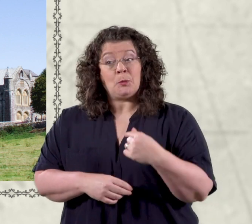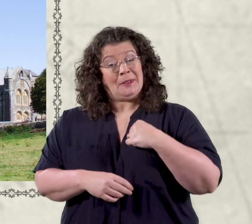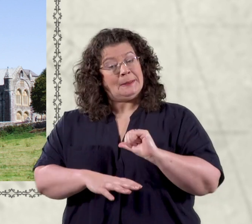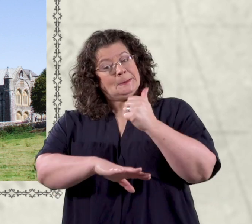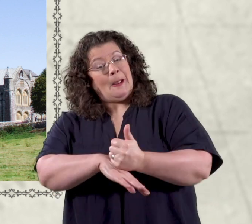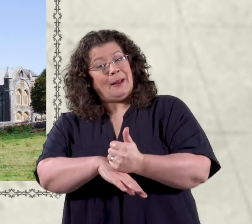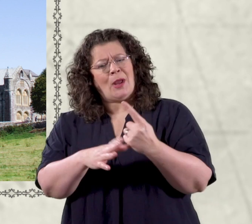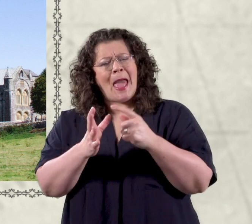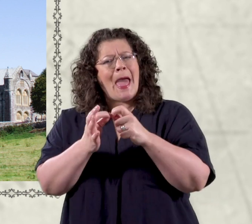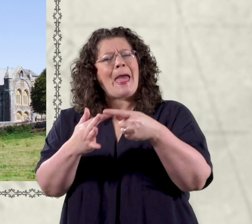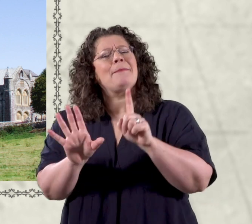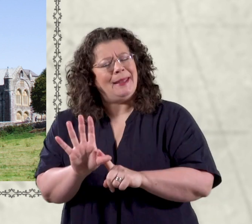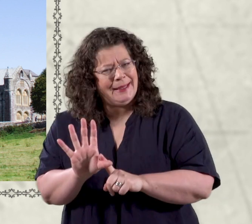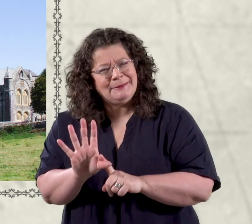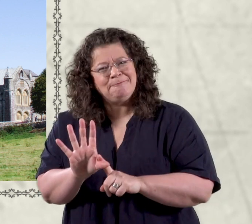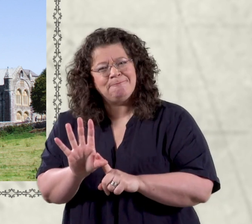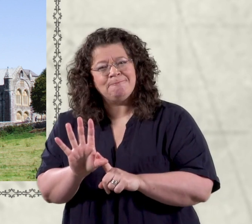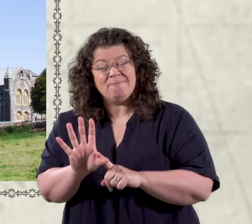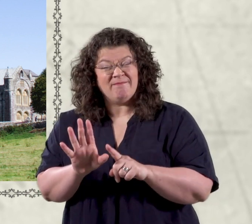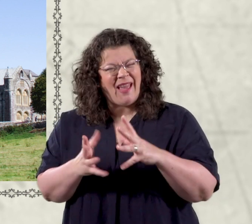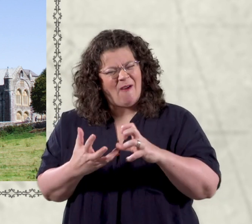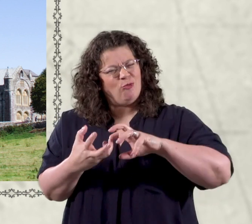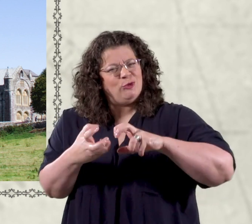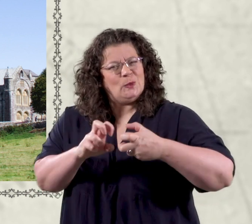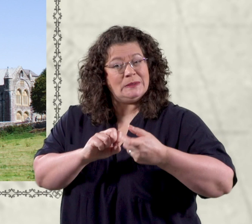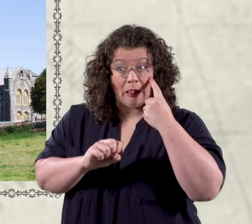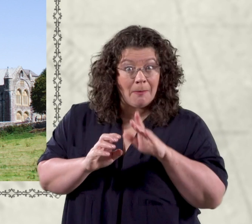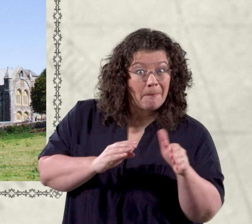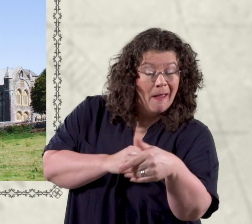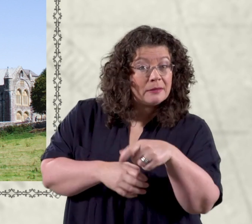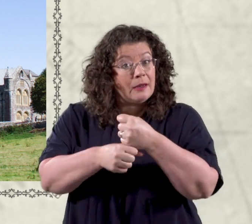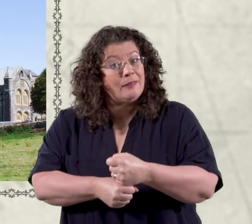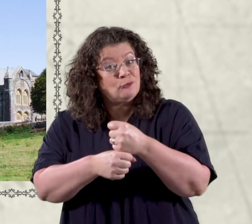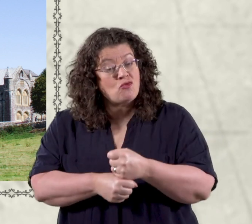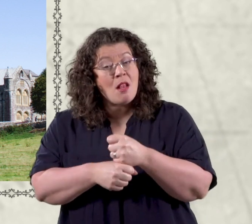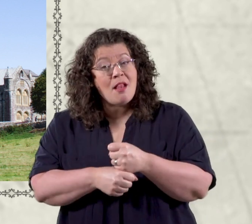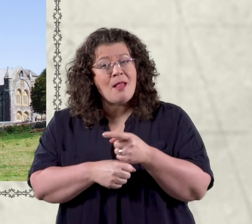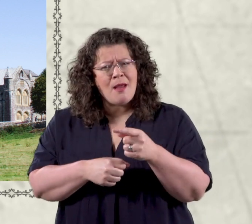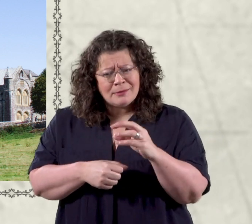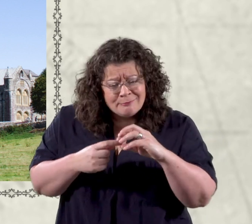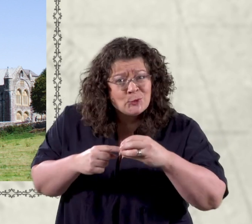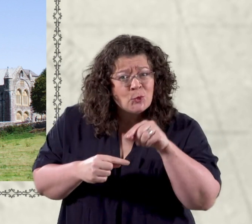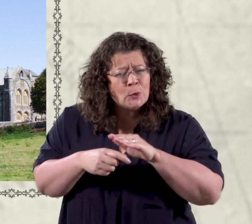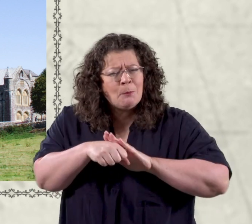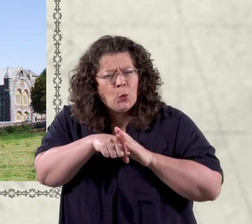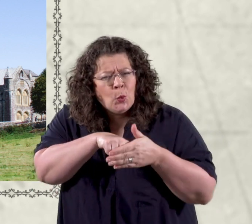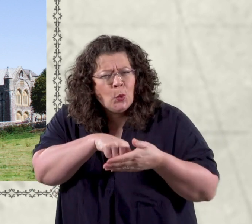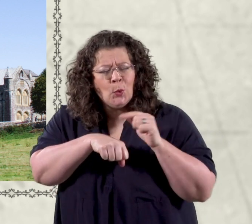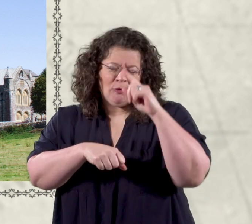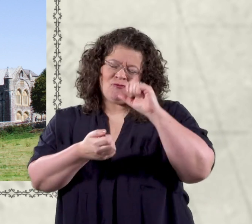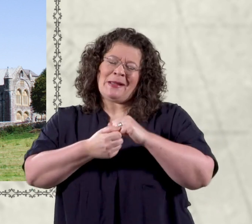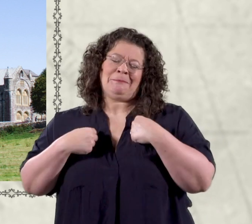gweld. A dyma garreg fach lefn i atgoffa fi o'r abati a sefydlais yn Nhŷ